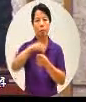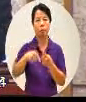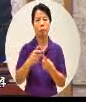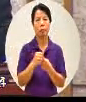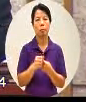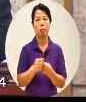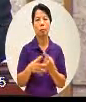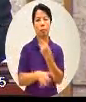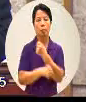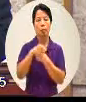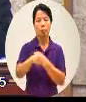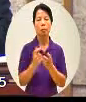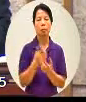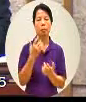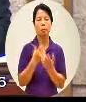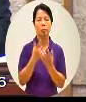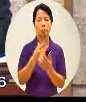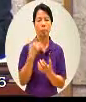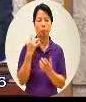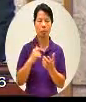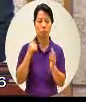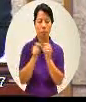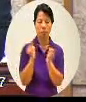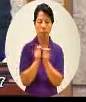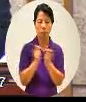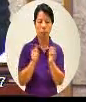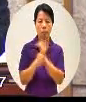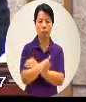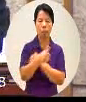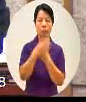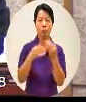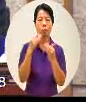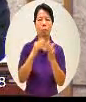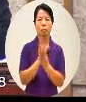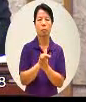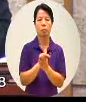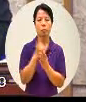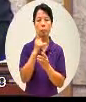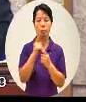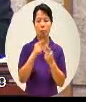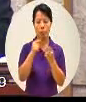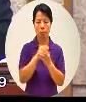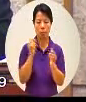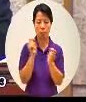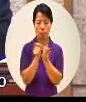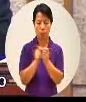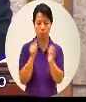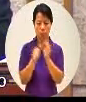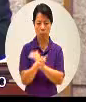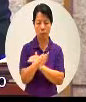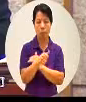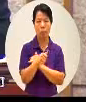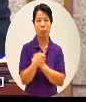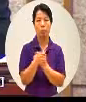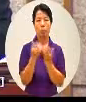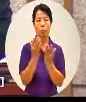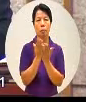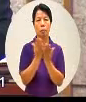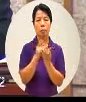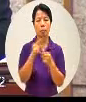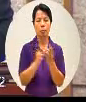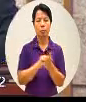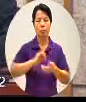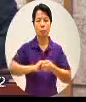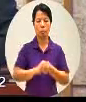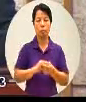就是原来有乐学计划为基础就近入学嘛，本地是讲哇设计我卡差距较大就近入学，但是这个没有考虑到，他如果是唯一的决